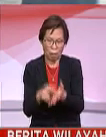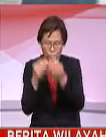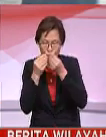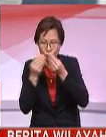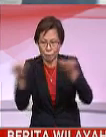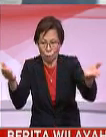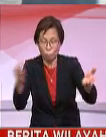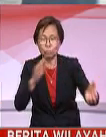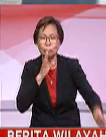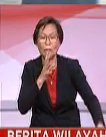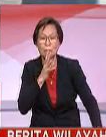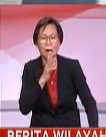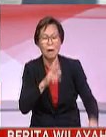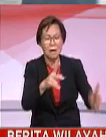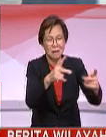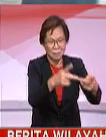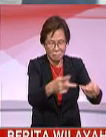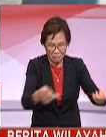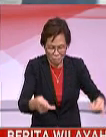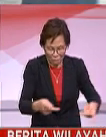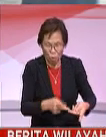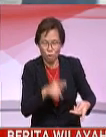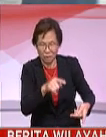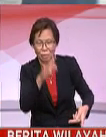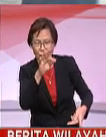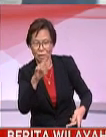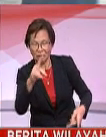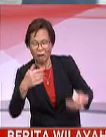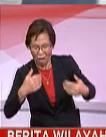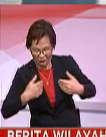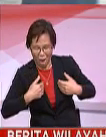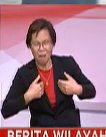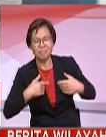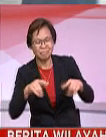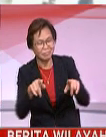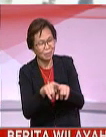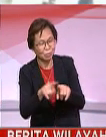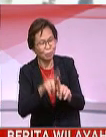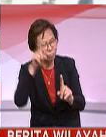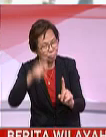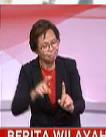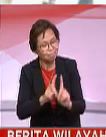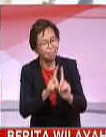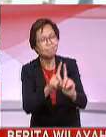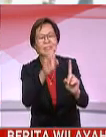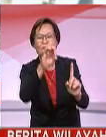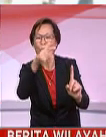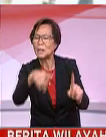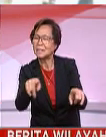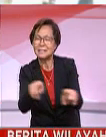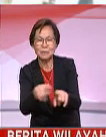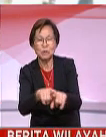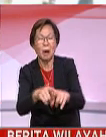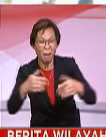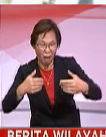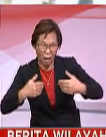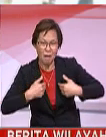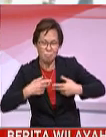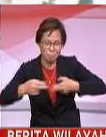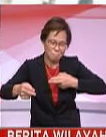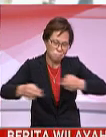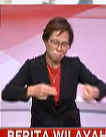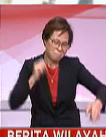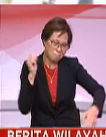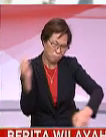berkata, kawasan Felda juga tidak terkecuali dalam operasi pematuhan SOP walaupun terdapat